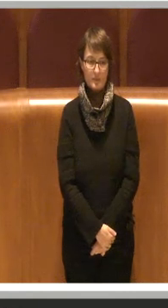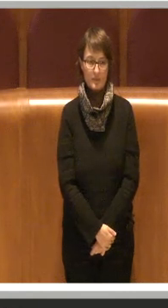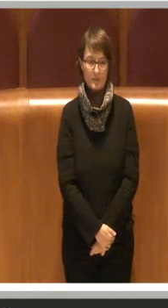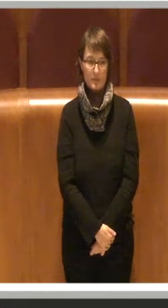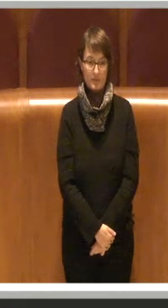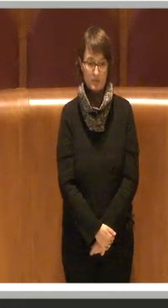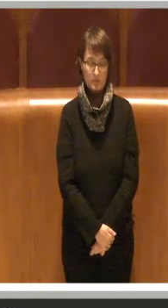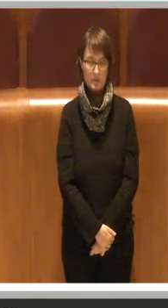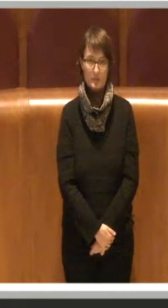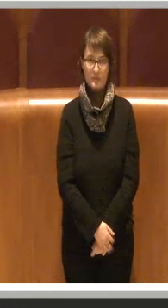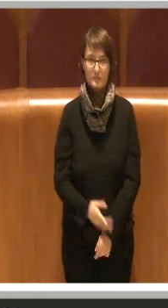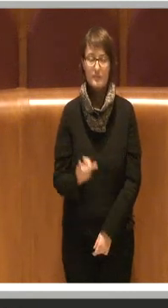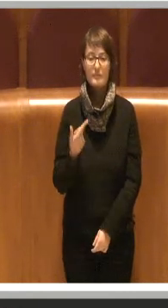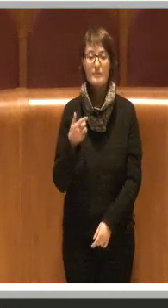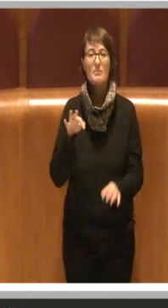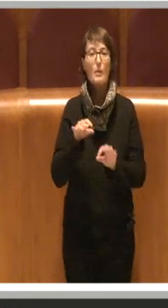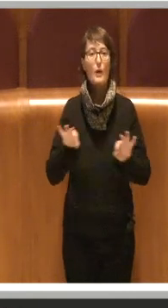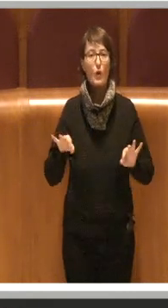Eccoci, Presidente, siamo pronti, grazie.